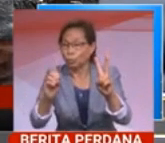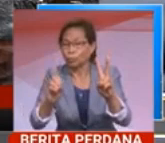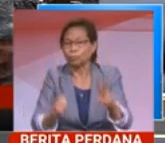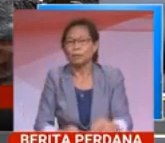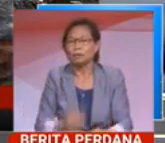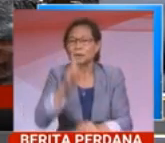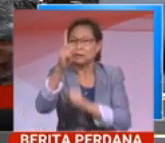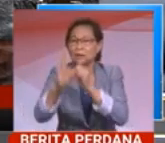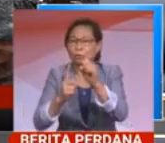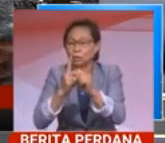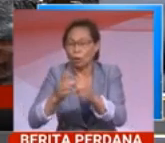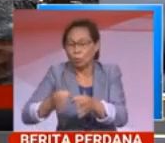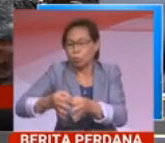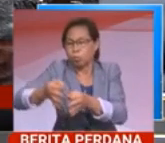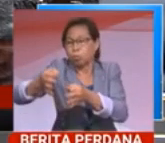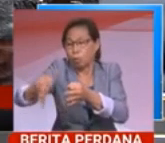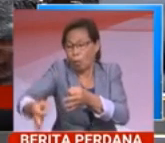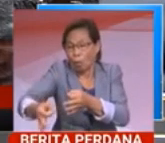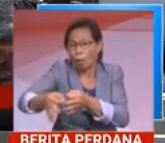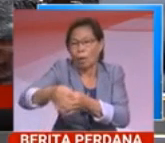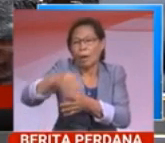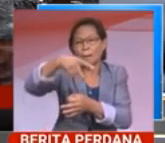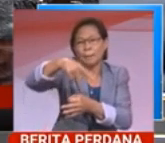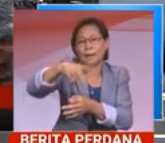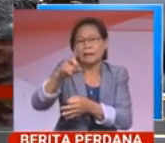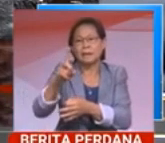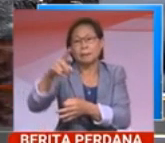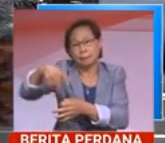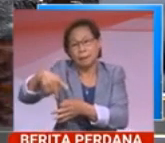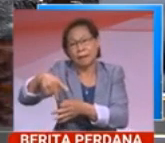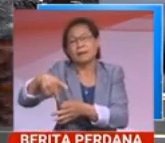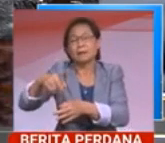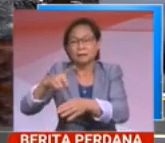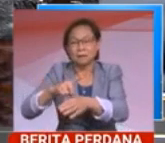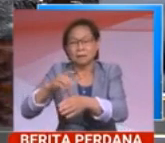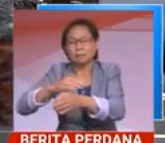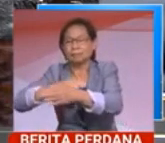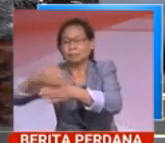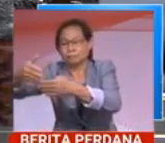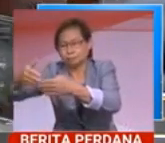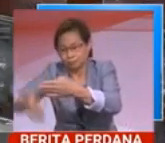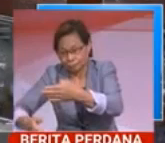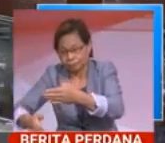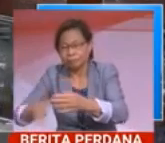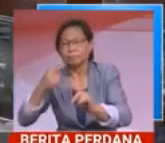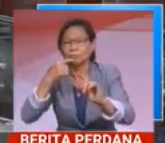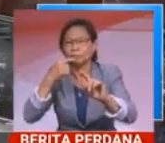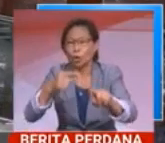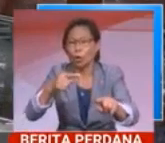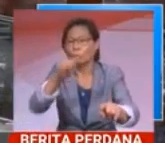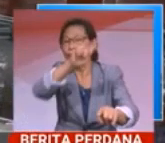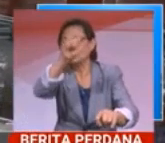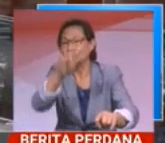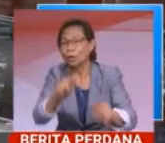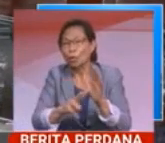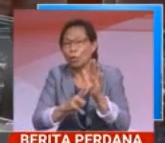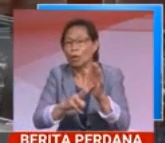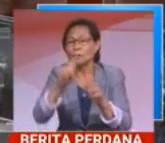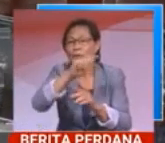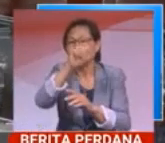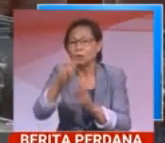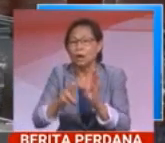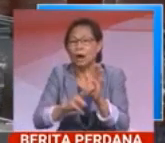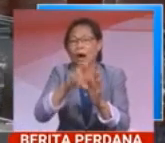setahun lanjutan bila filipi dipakai ditamatkan banyak menjawab soal allah sawaki gan